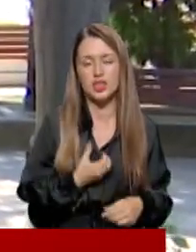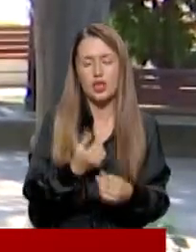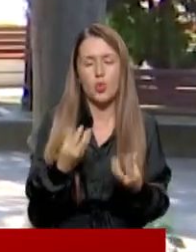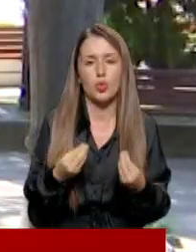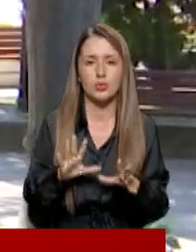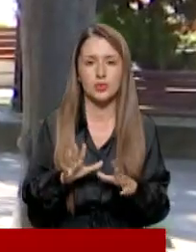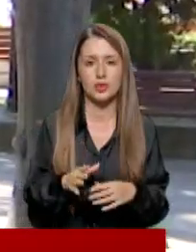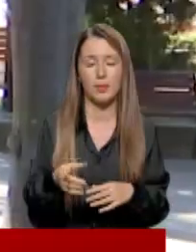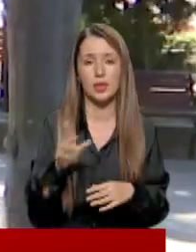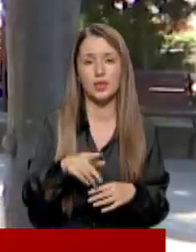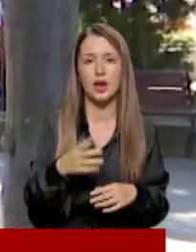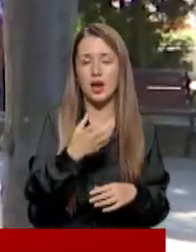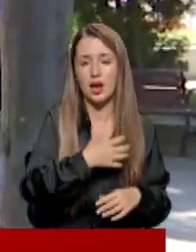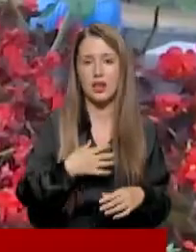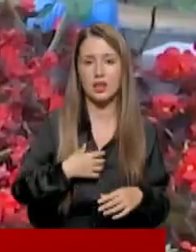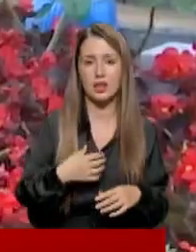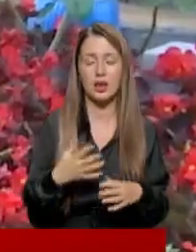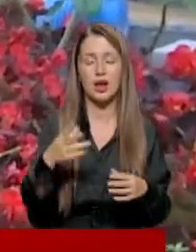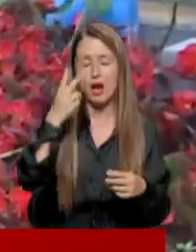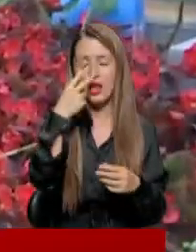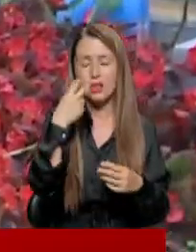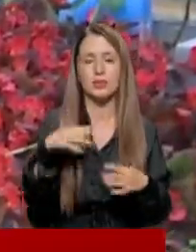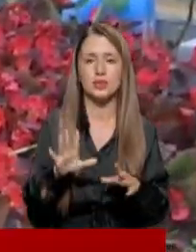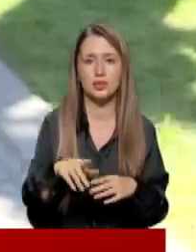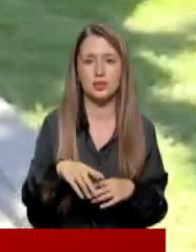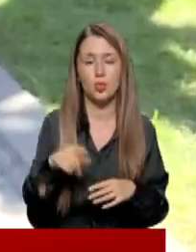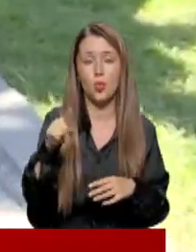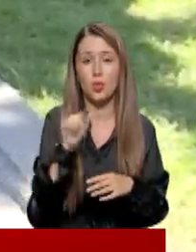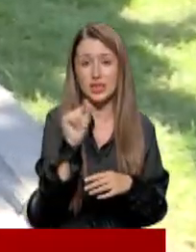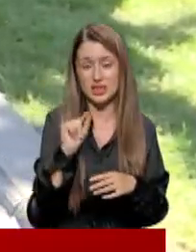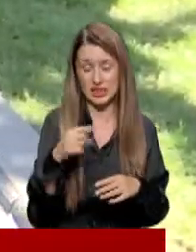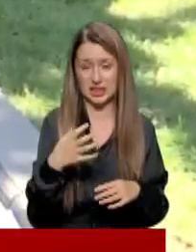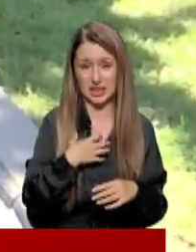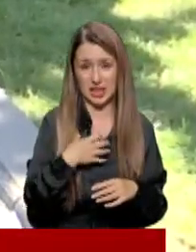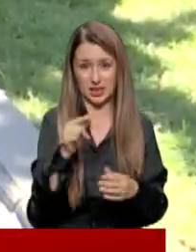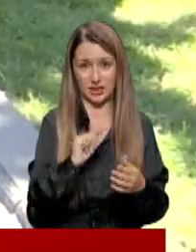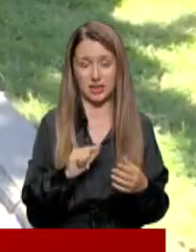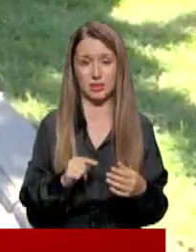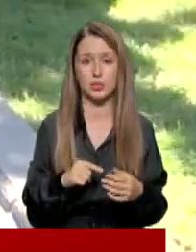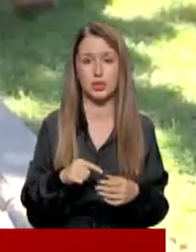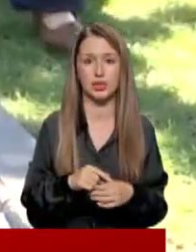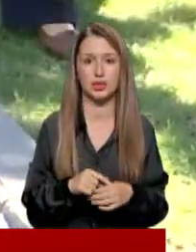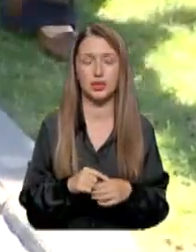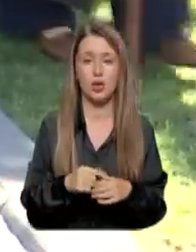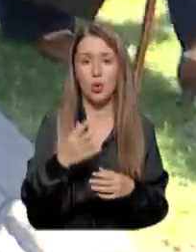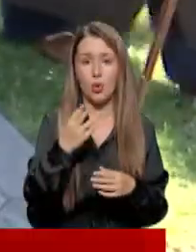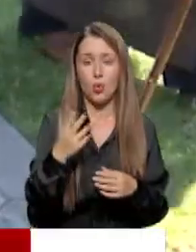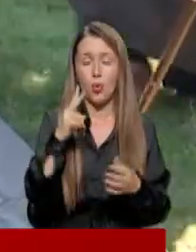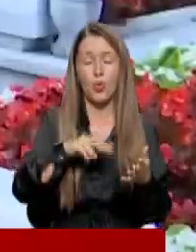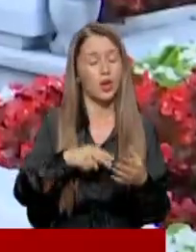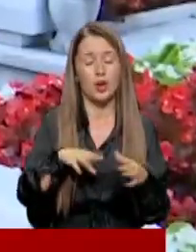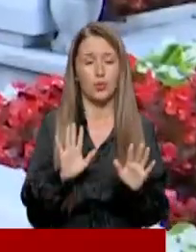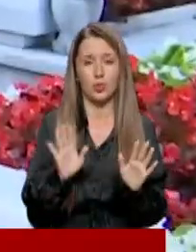olmasın. Başka analar bacılar ağlamasın. Bak o arkasındaki yazıyı kendi yazmış. Benim okumuşluğum yok ya. Allah'tan okumuyorum. Okusam eve zor